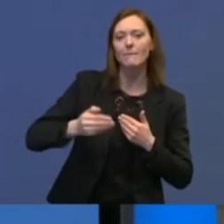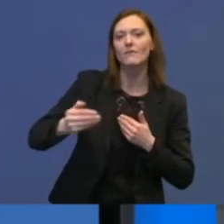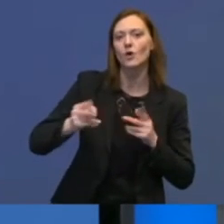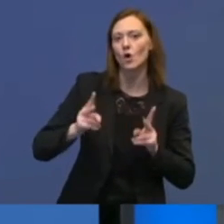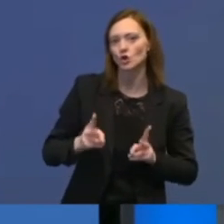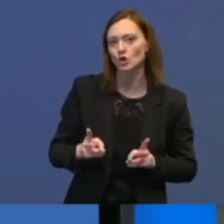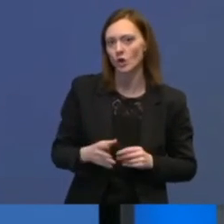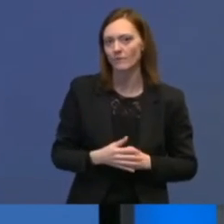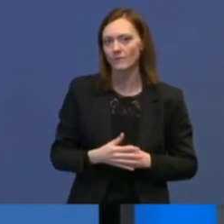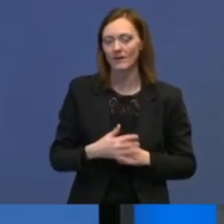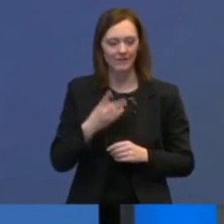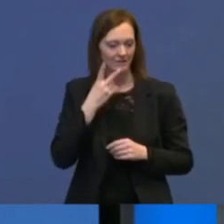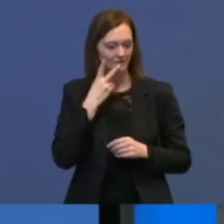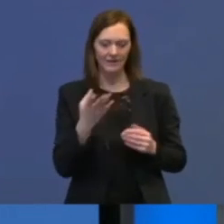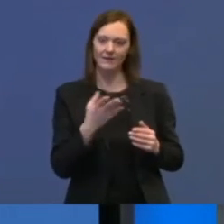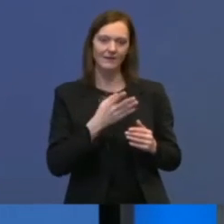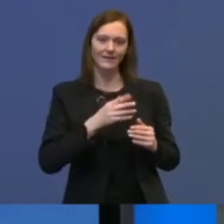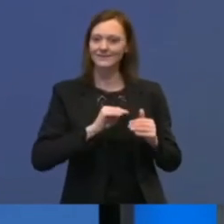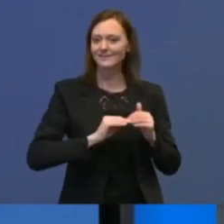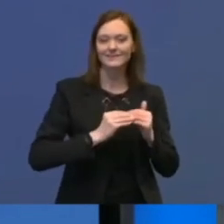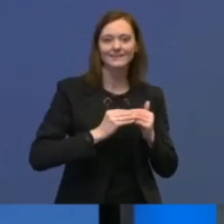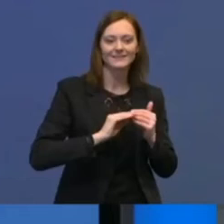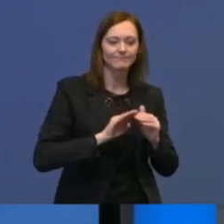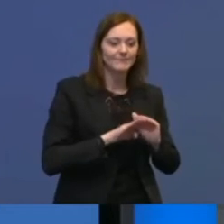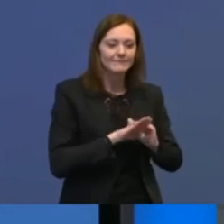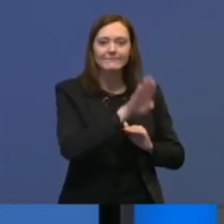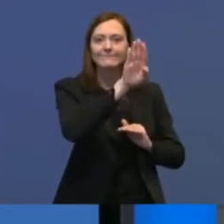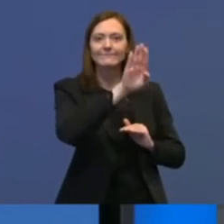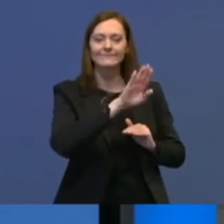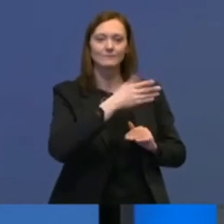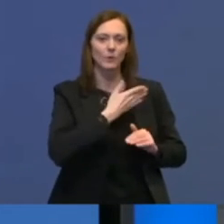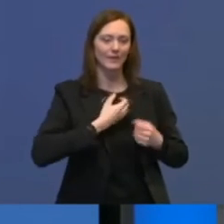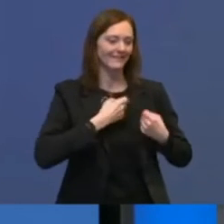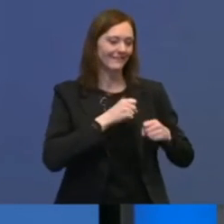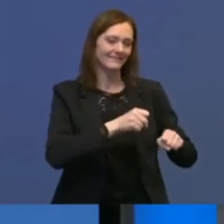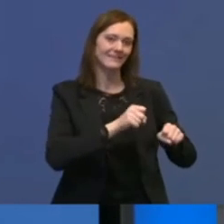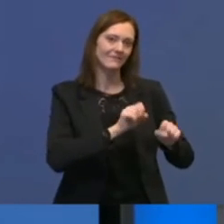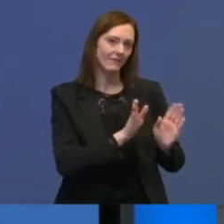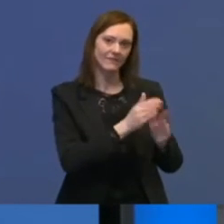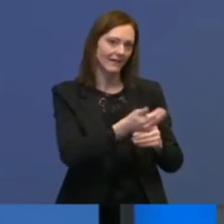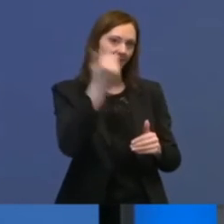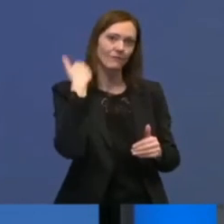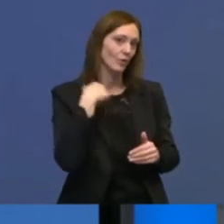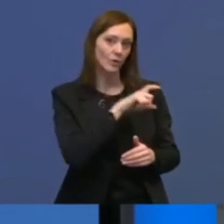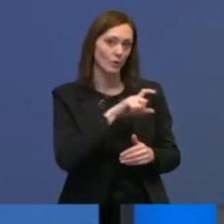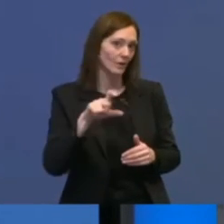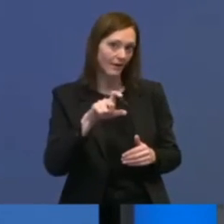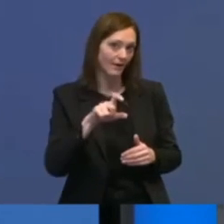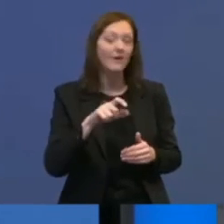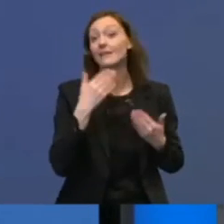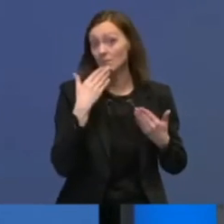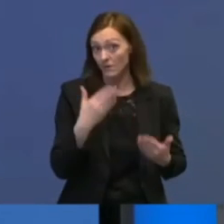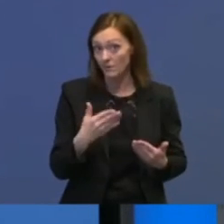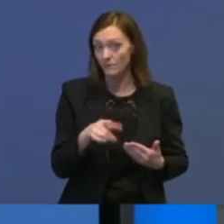Mammu qato ina i koroday tirada ligista qayb tadabariyalki tadabadki horre. Waxan